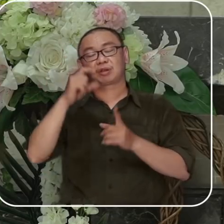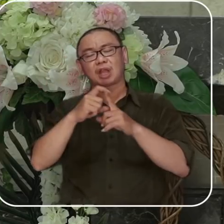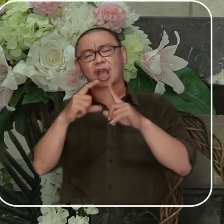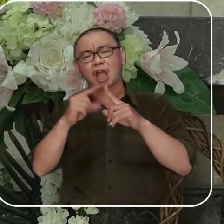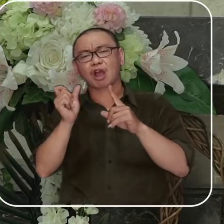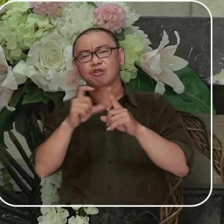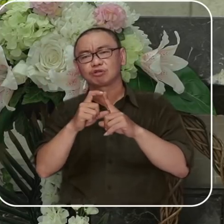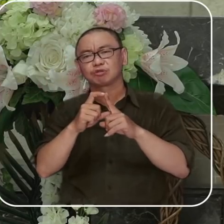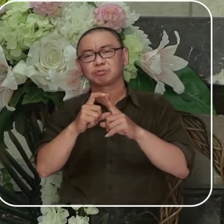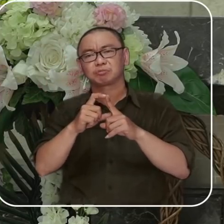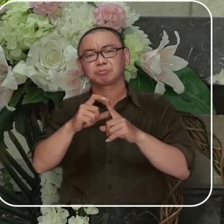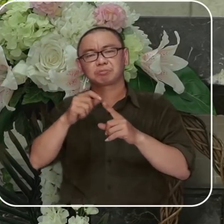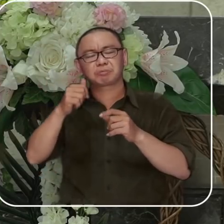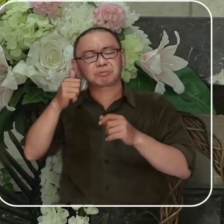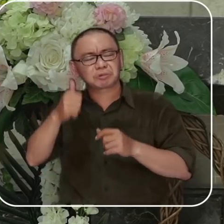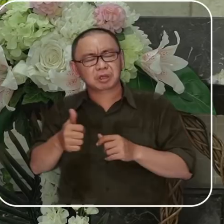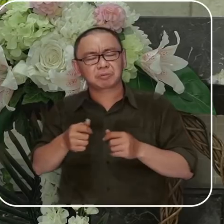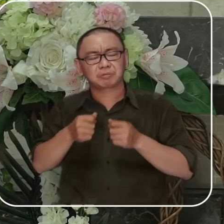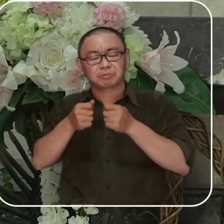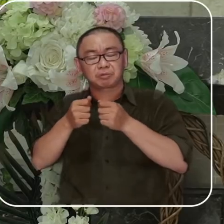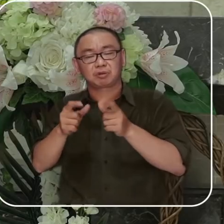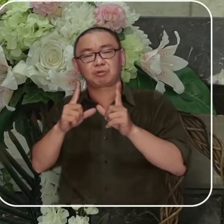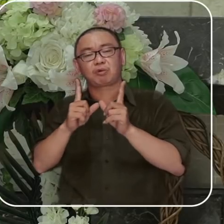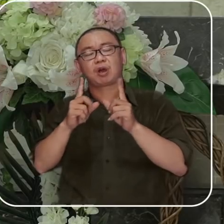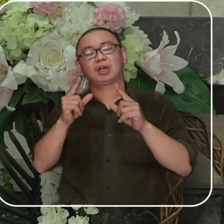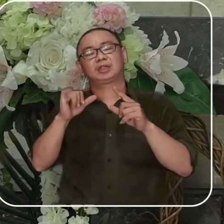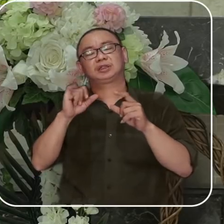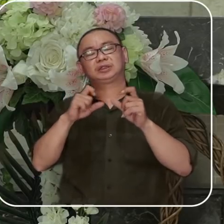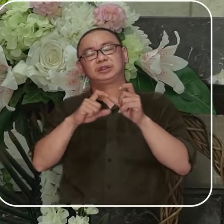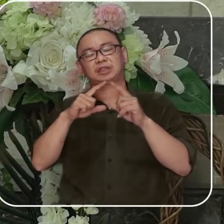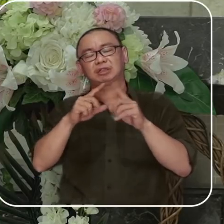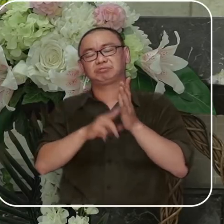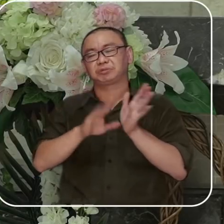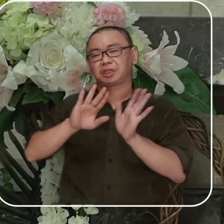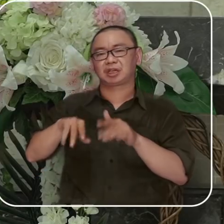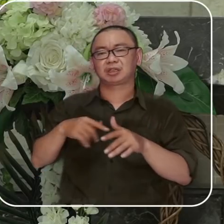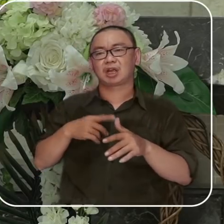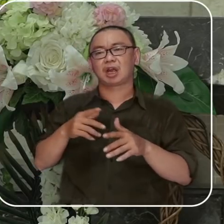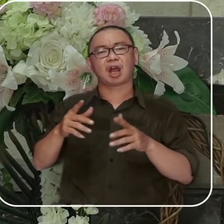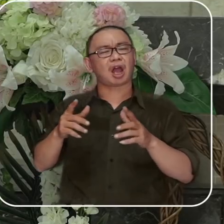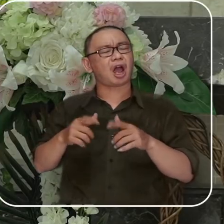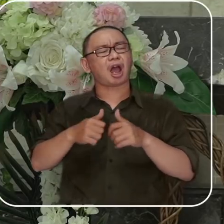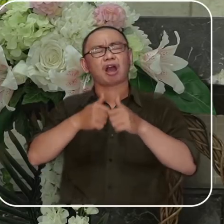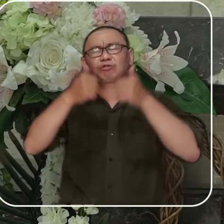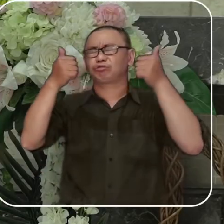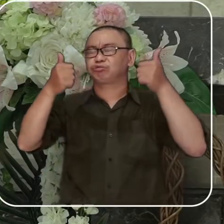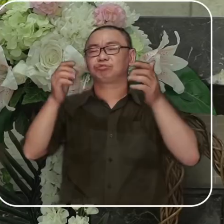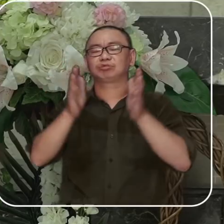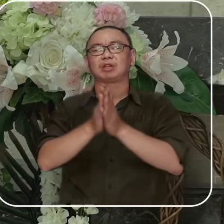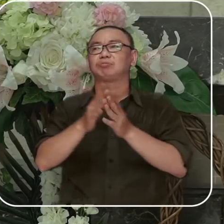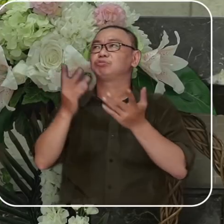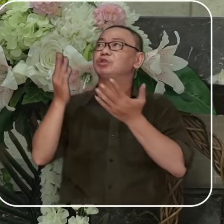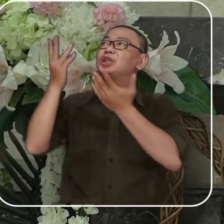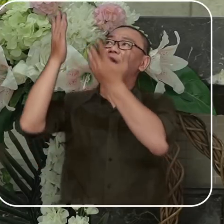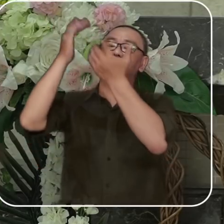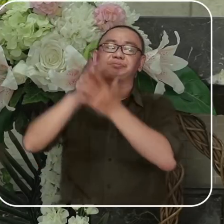mampu mewariskan, meninggalkan warisan yang agung dan mulia.